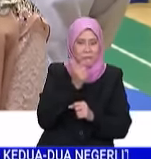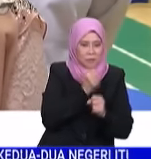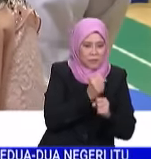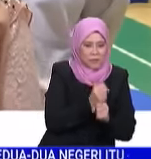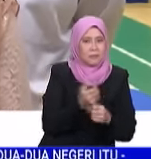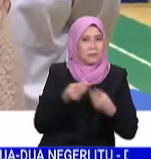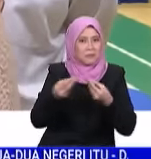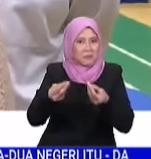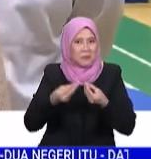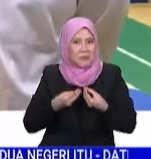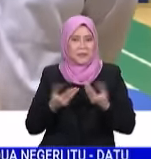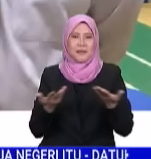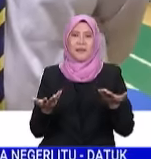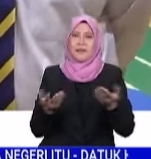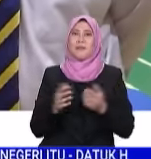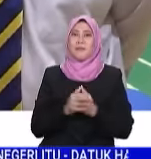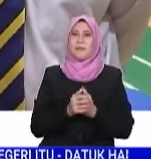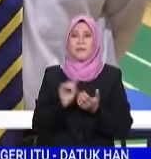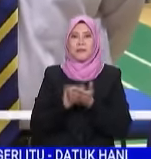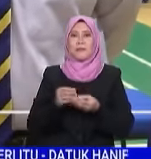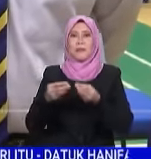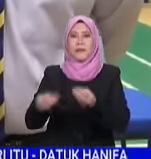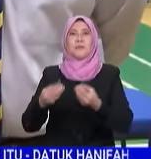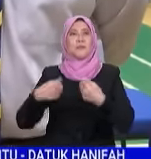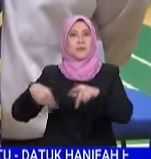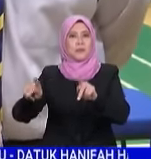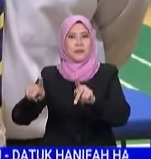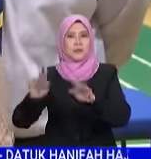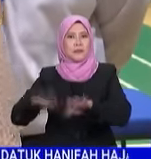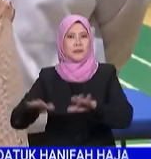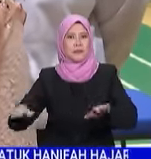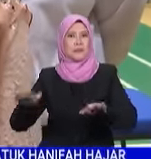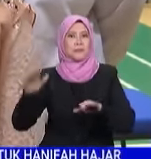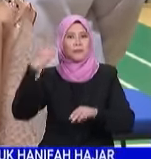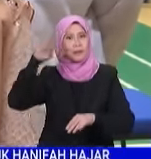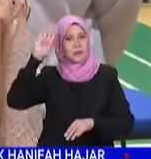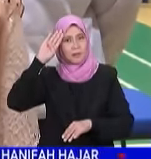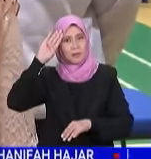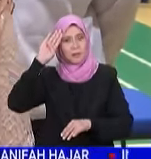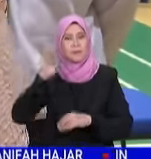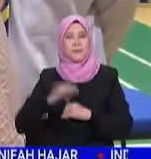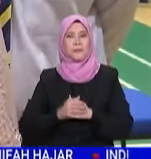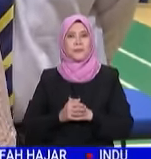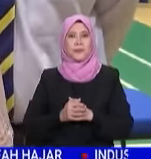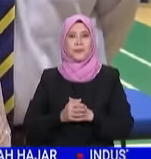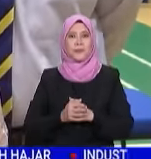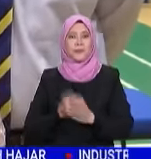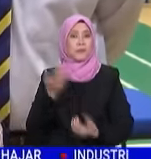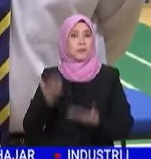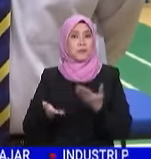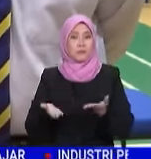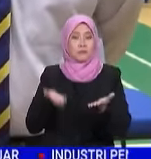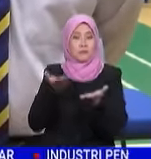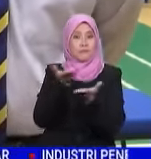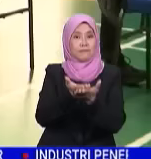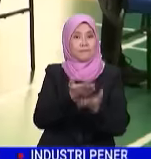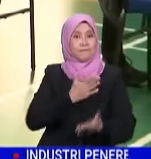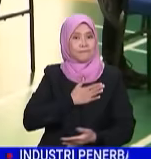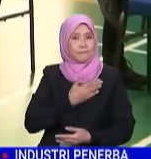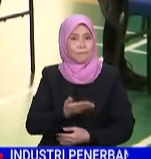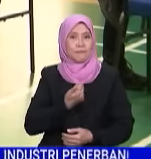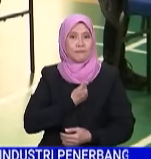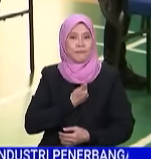yang oleh Perlis kepada anak-anak Perlis tawaran terus ya yang mungkin pada hari ini datang menawarkan